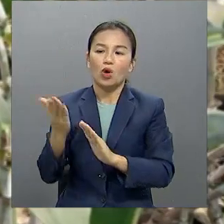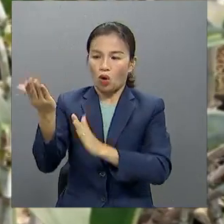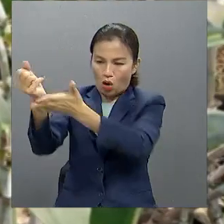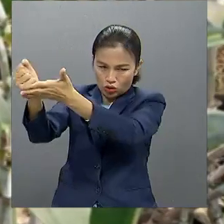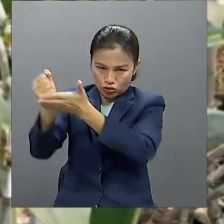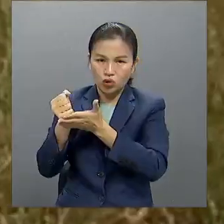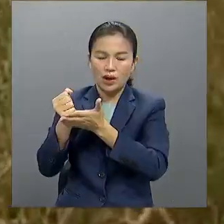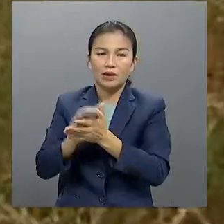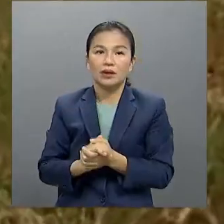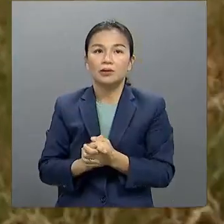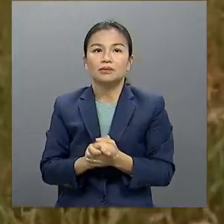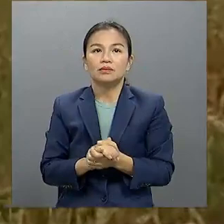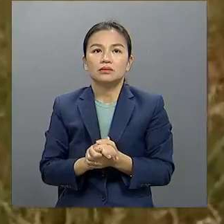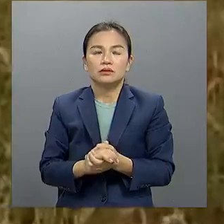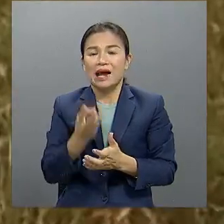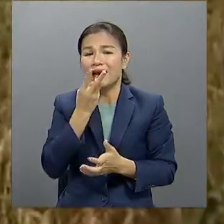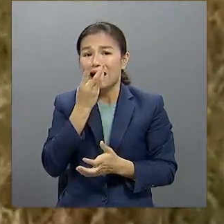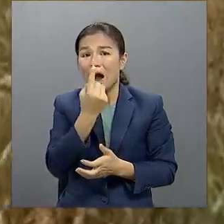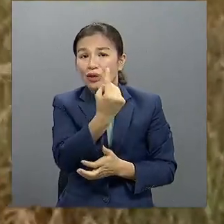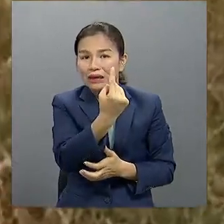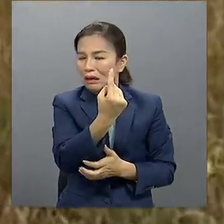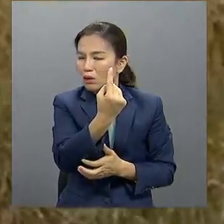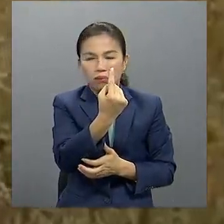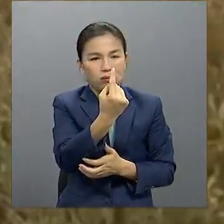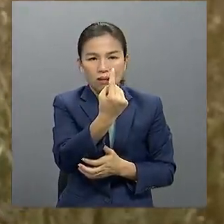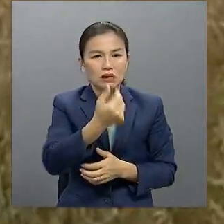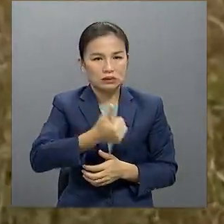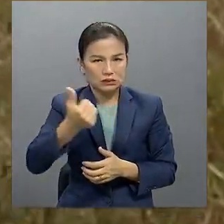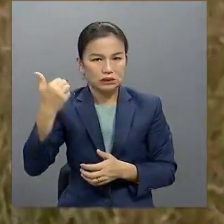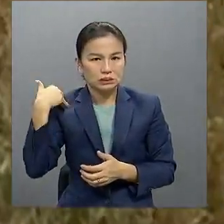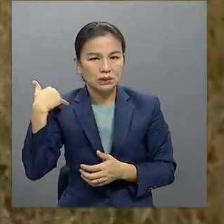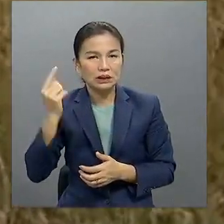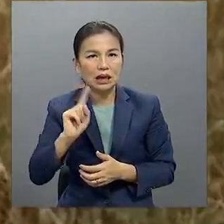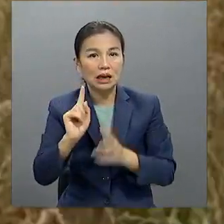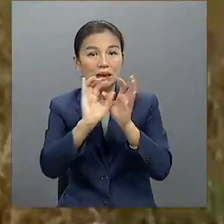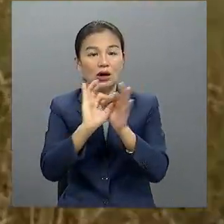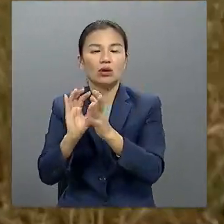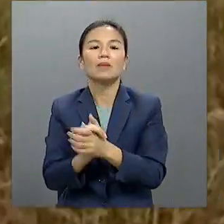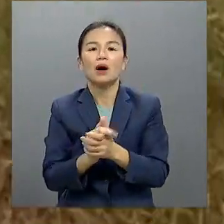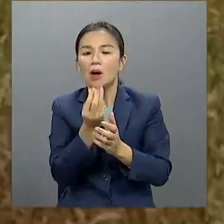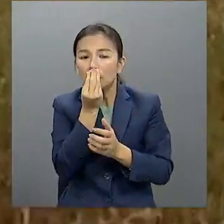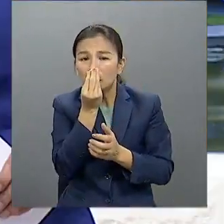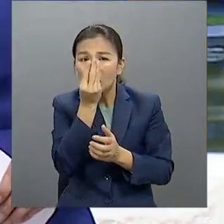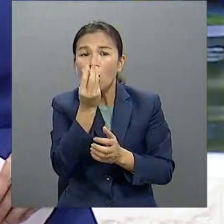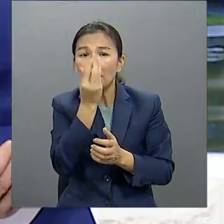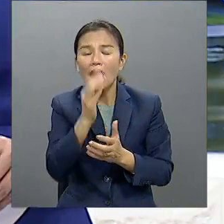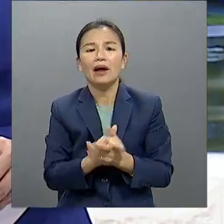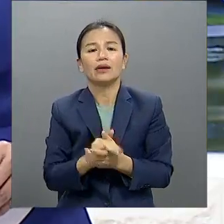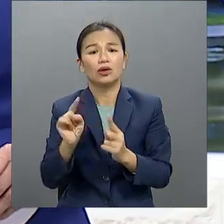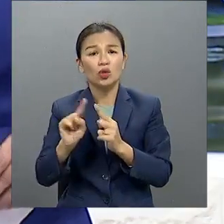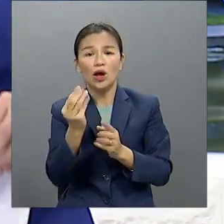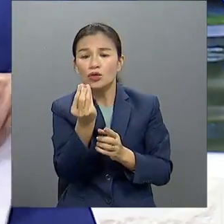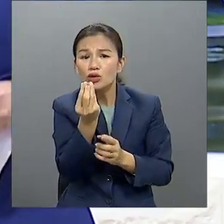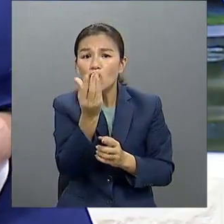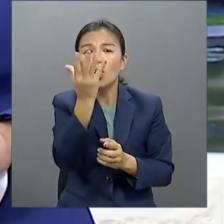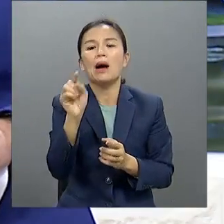ไม่ใช่แค่นาข้าวอย่างเดียวเรื่องนี้เป็นผลผลิตกล้วยไม้ด้วยซึ่งนครปฐมนี่กล้วยไม้เขาขึ้นชื่อมากเลยนะค